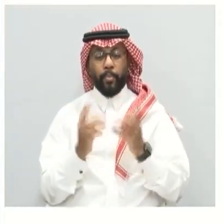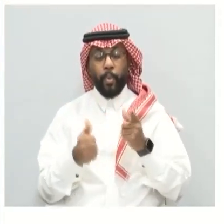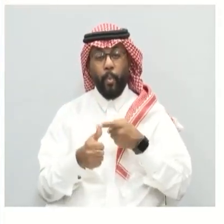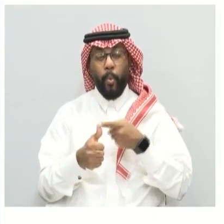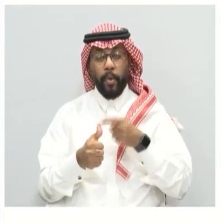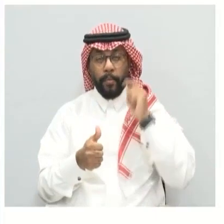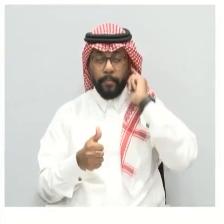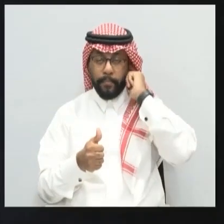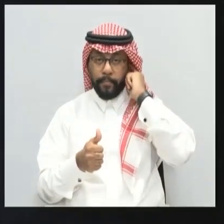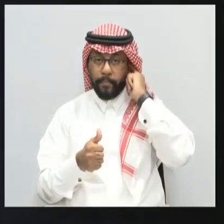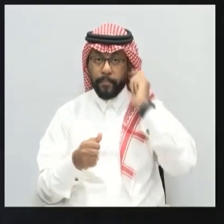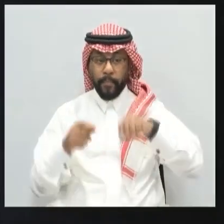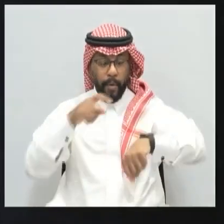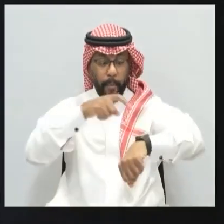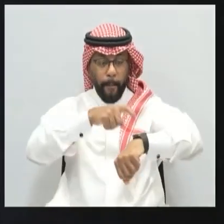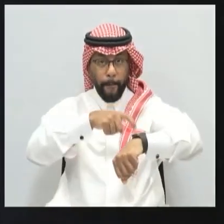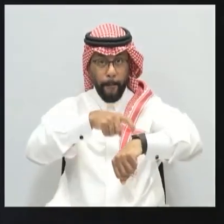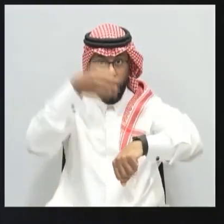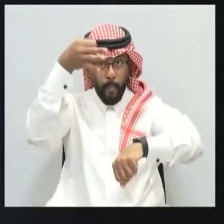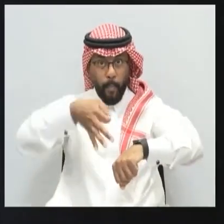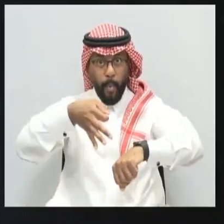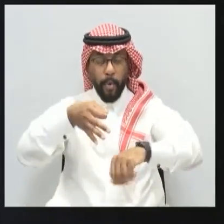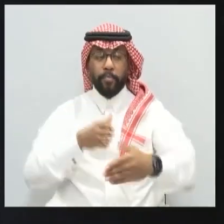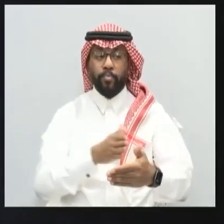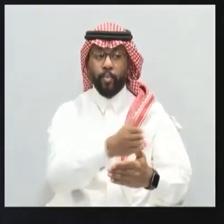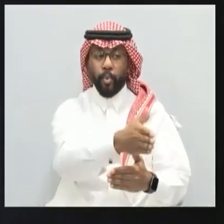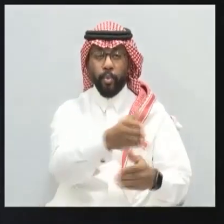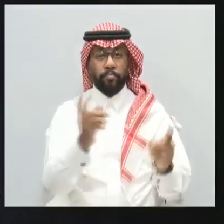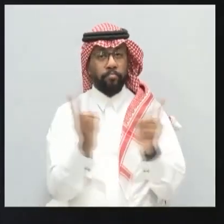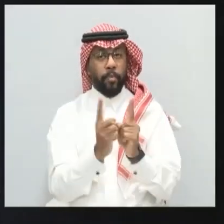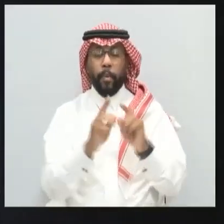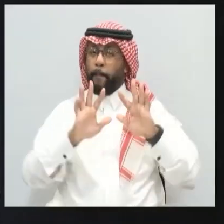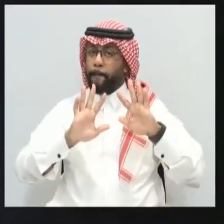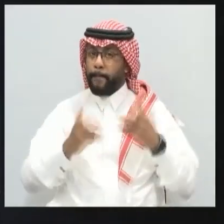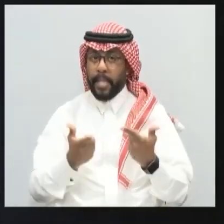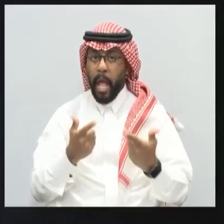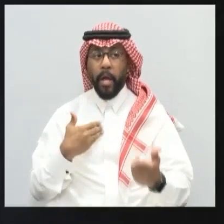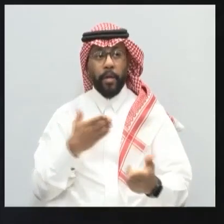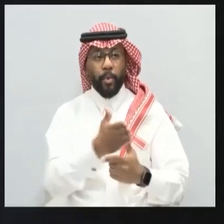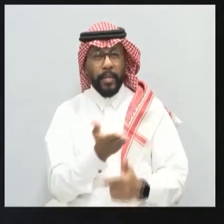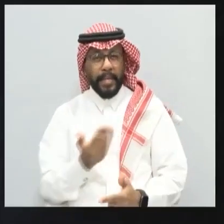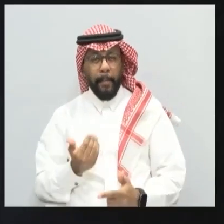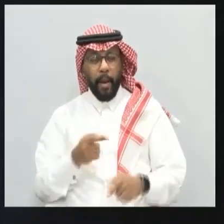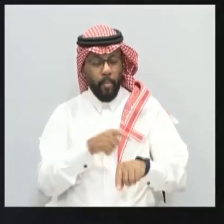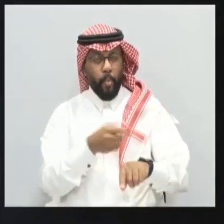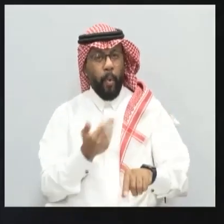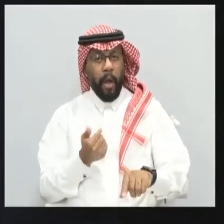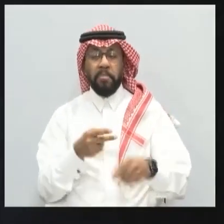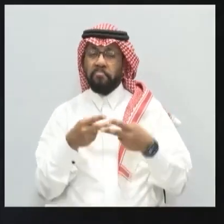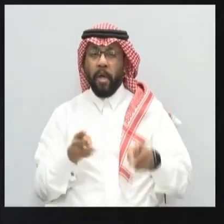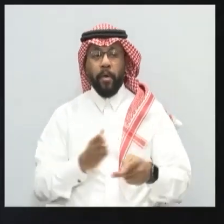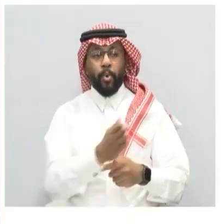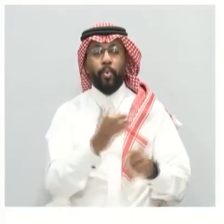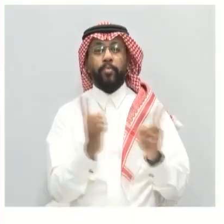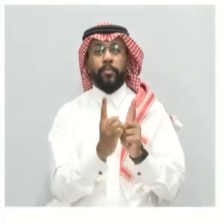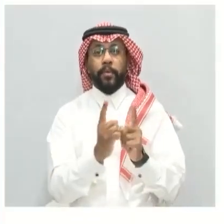هذه الامور ان تتعرف وتتاكد من موعد المقابله حتى تستطيع ان تحضر قبل ذلك بموعد